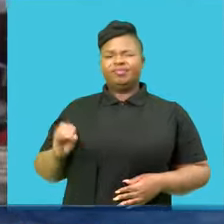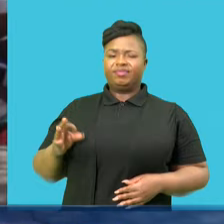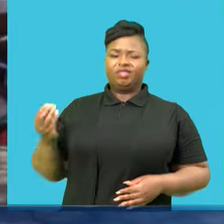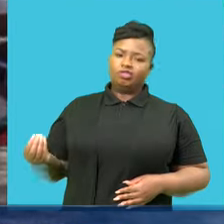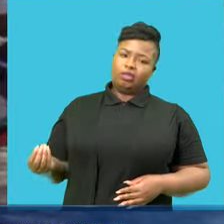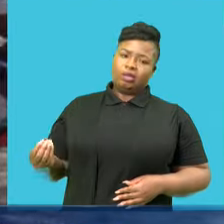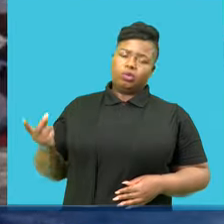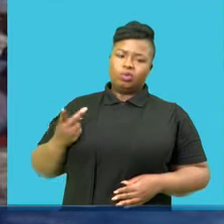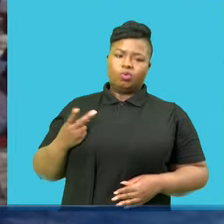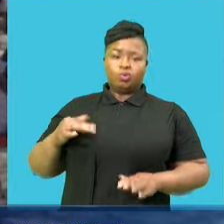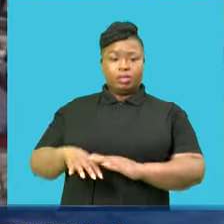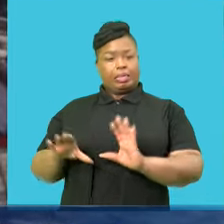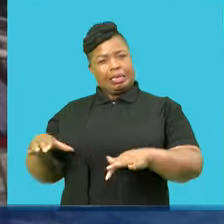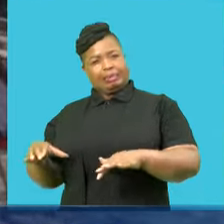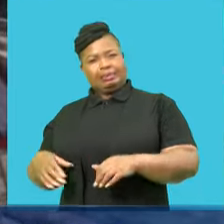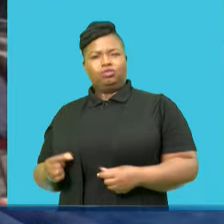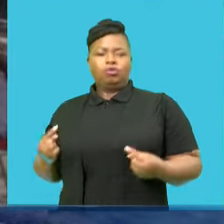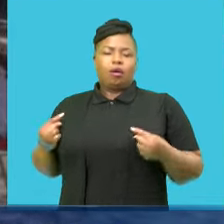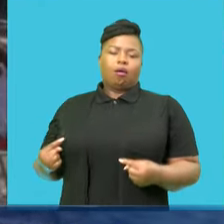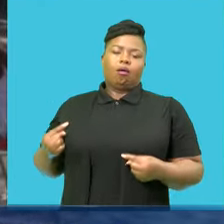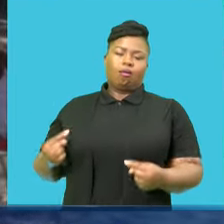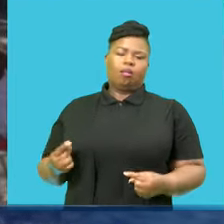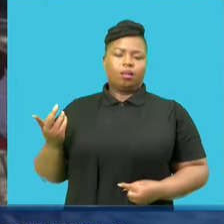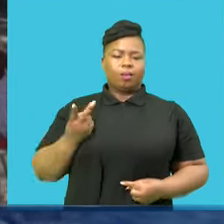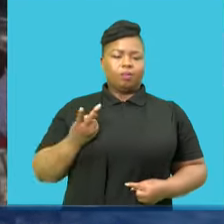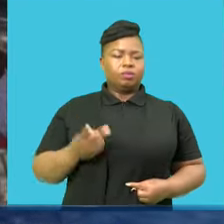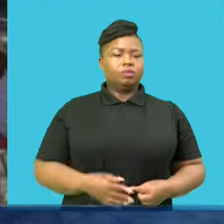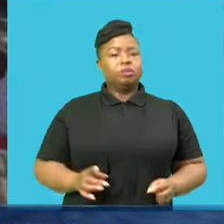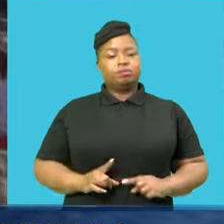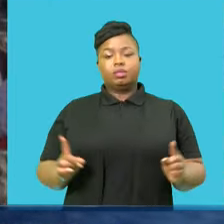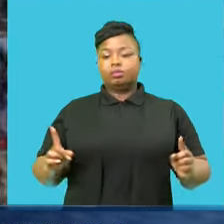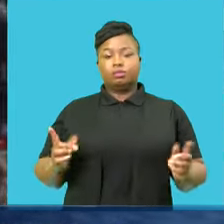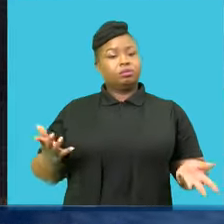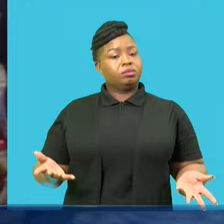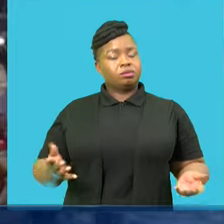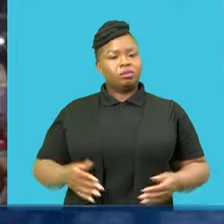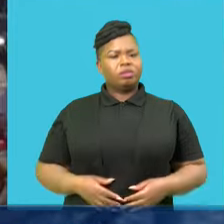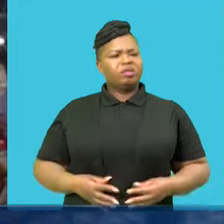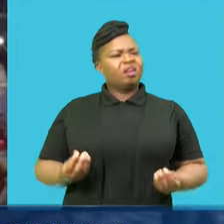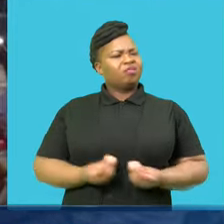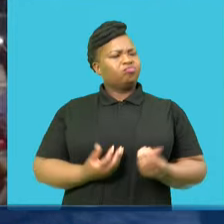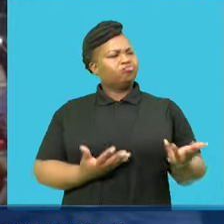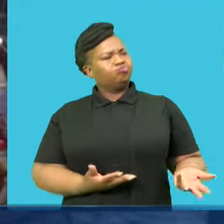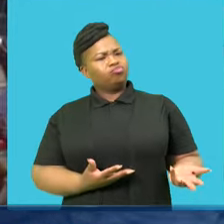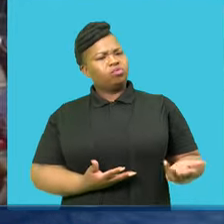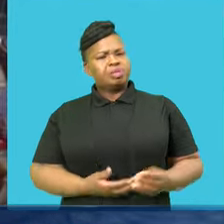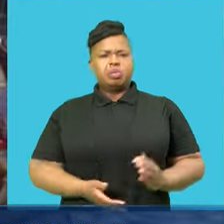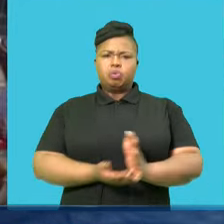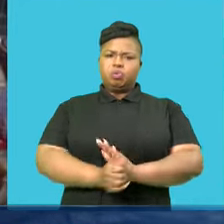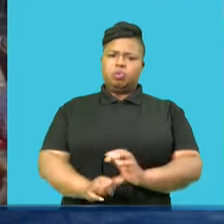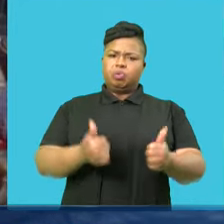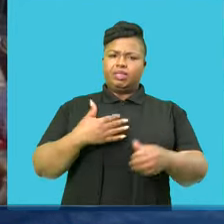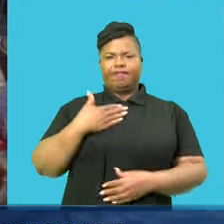naye eklasini uya struggling, ne. But come to into efana nale